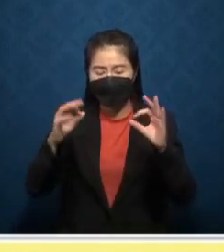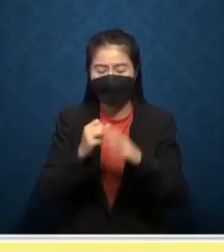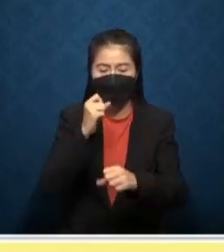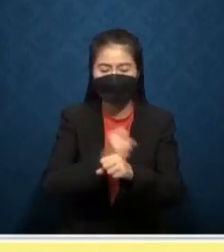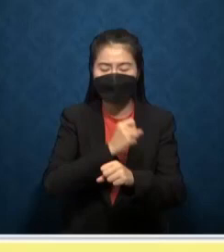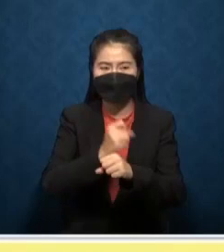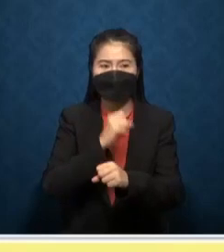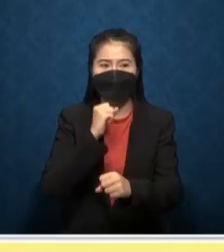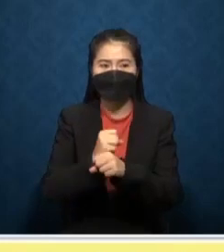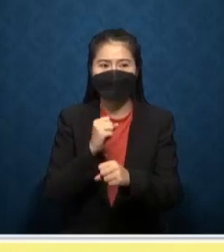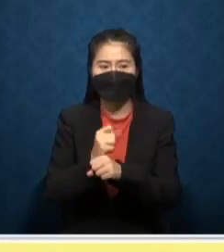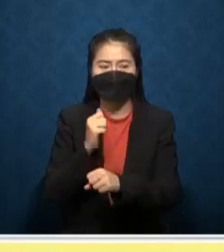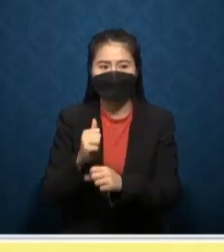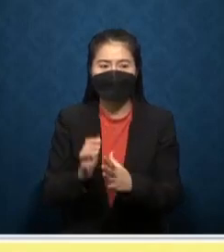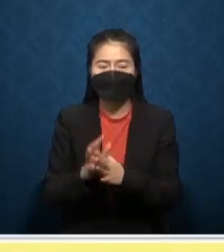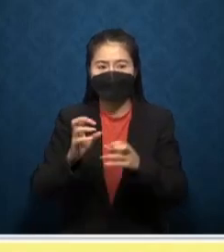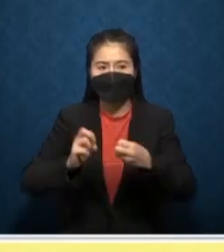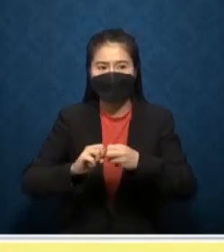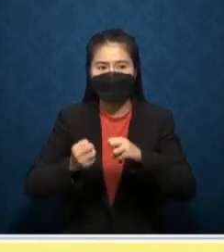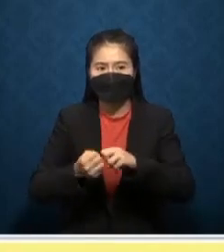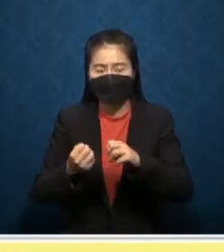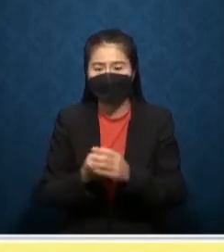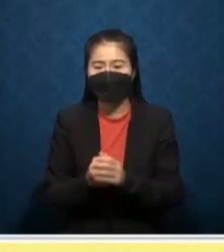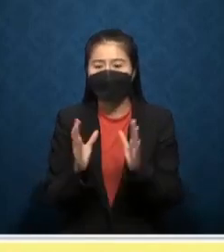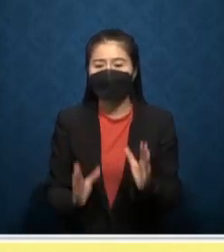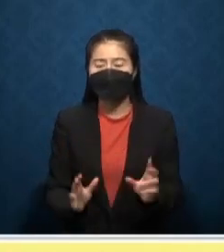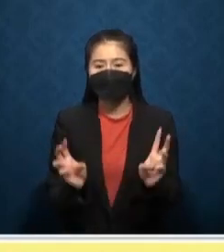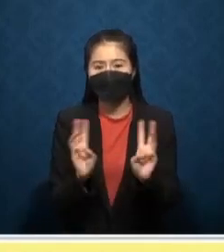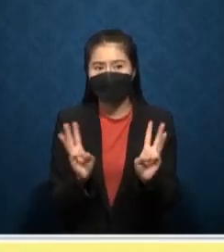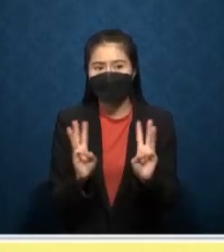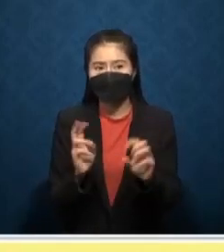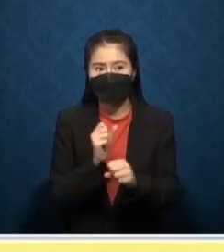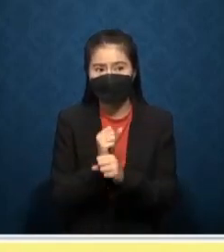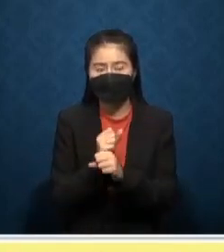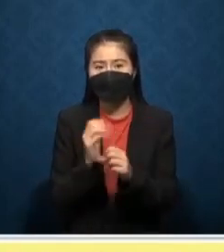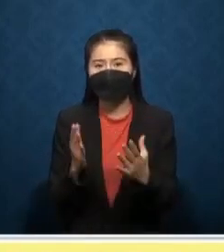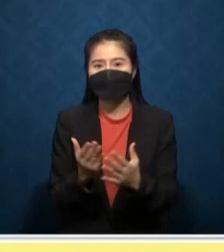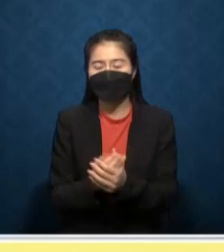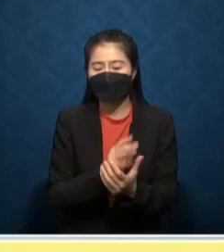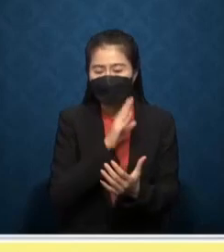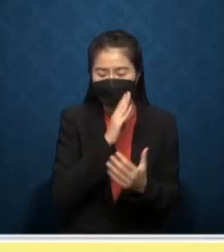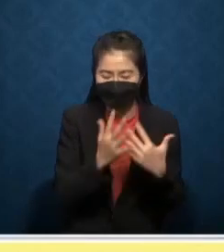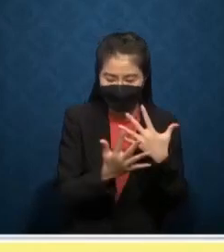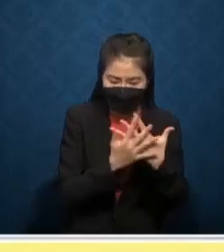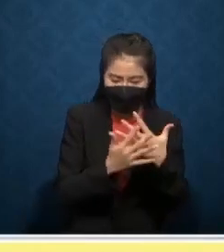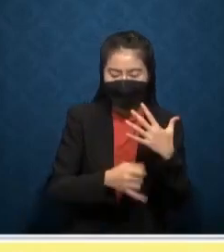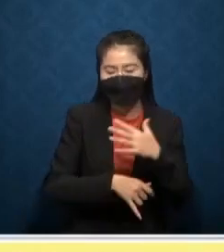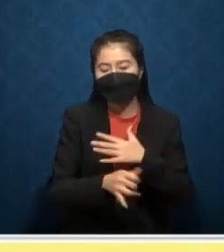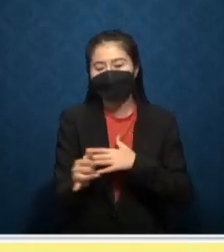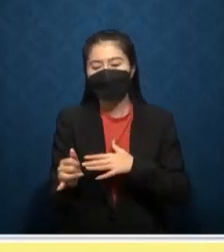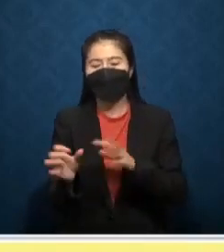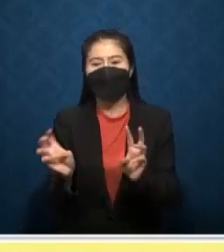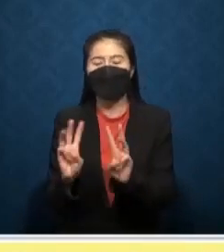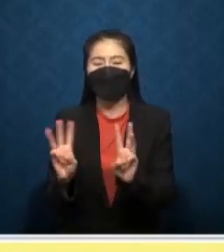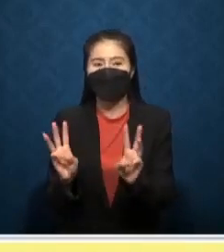นี่คือการแ้ปัหา คนไม่มงานธรที่ล้บาทแต่ส่นนึ เรื่ยาสิปทิ nord acquaintก็